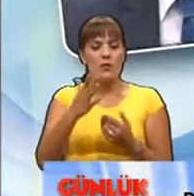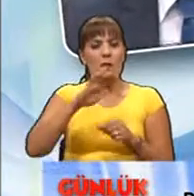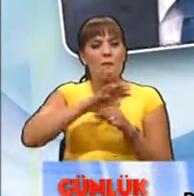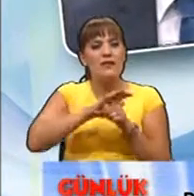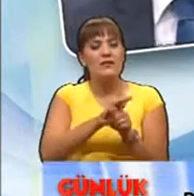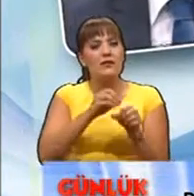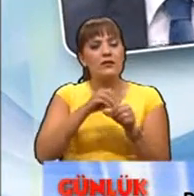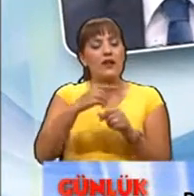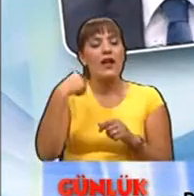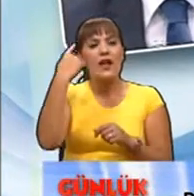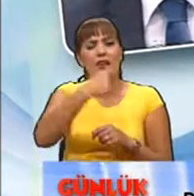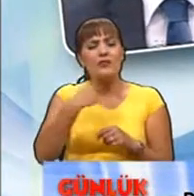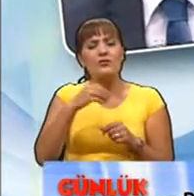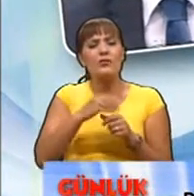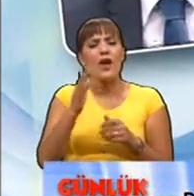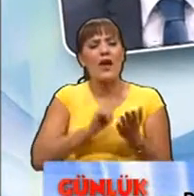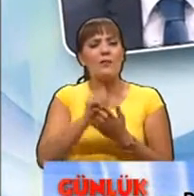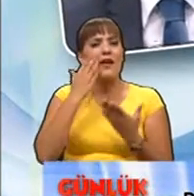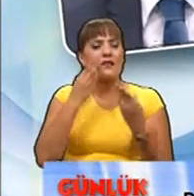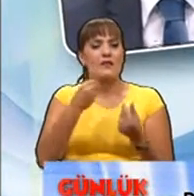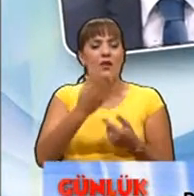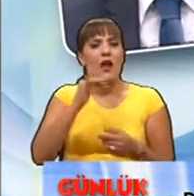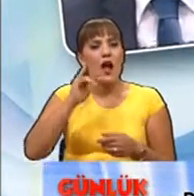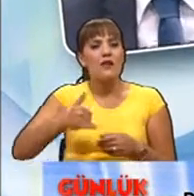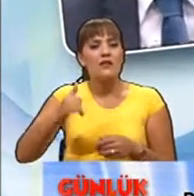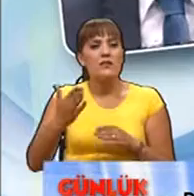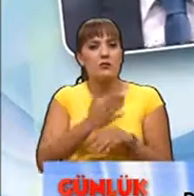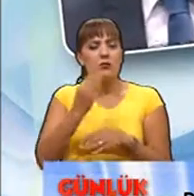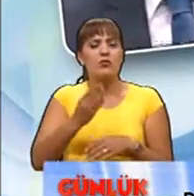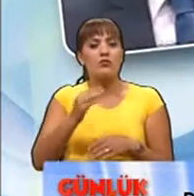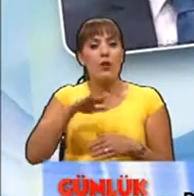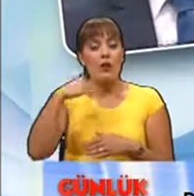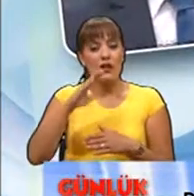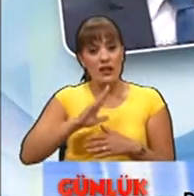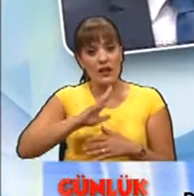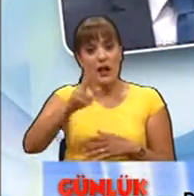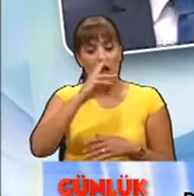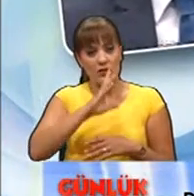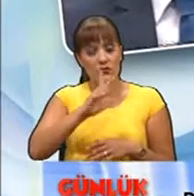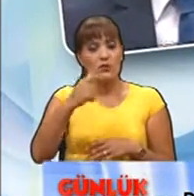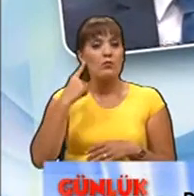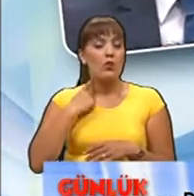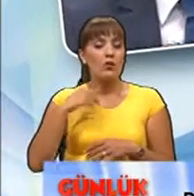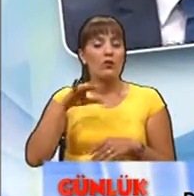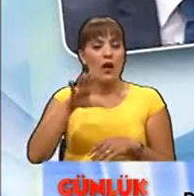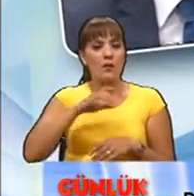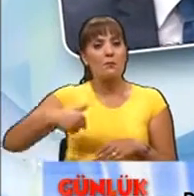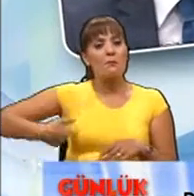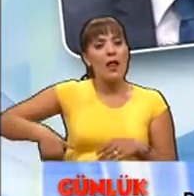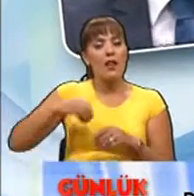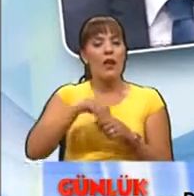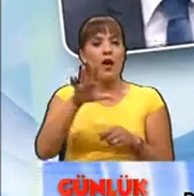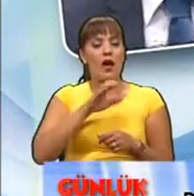var. Eklemlere, dişlere, her türlü yere hasar veriyor ve ağrılara sebep oluyor. Hı-hı. Çok çok ileri boyutlarda bu boyun ağrısı ve bel ağrısına